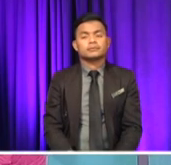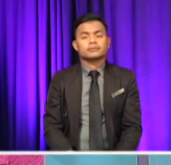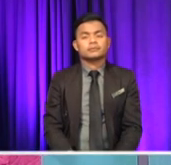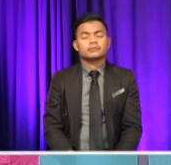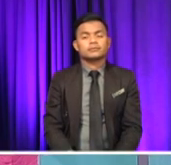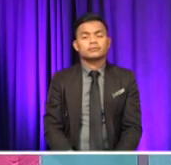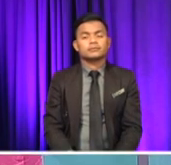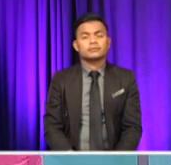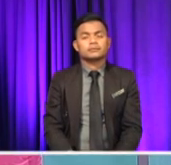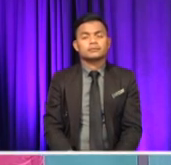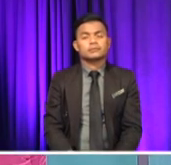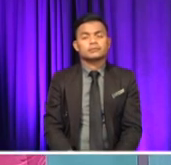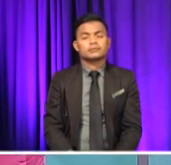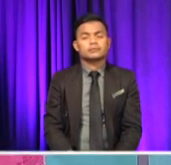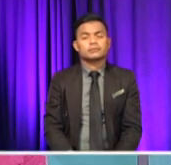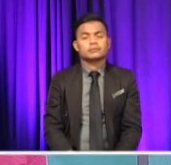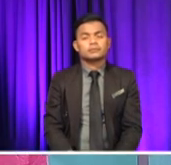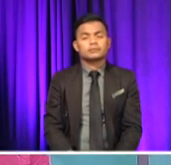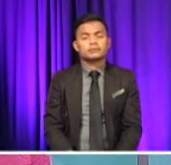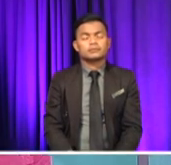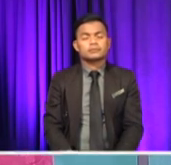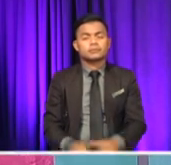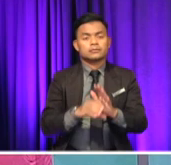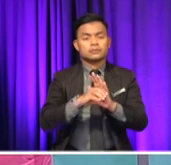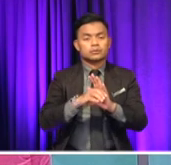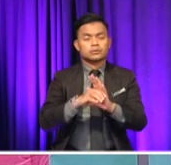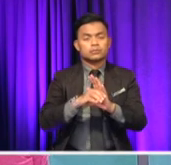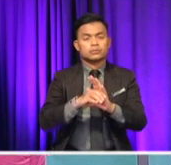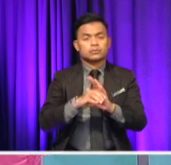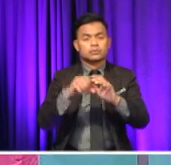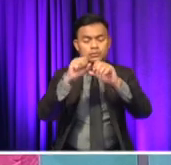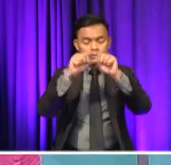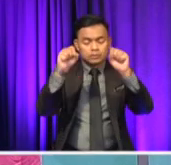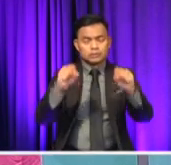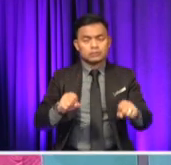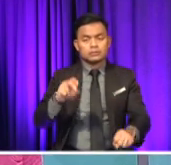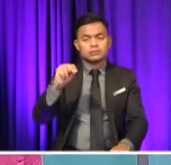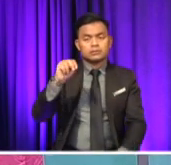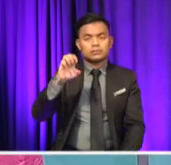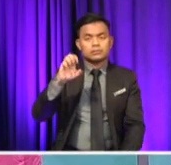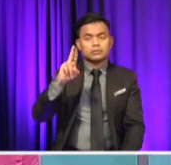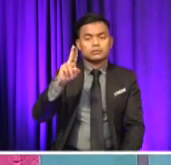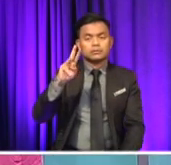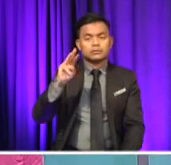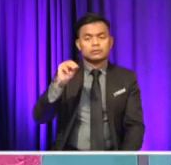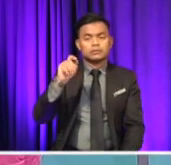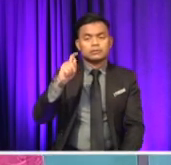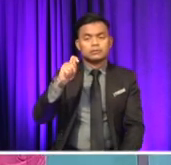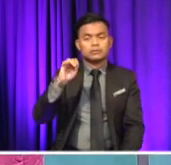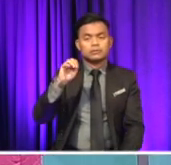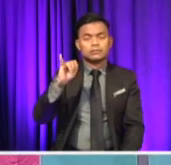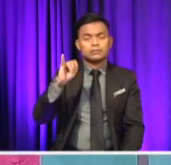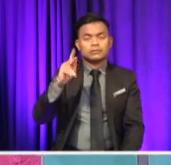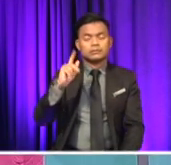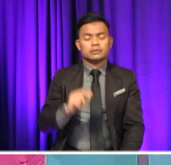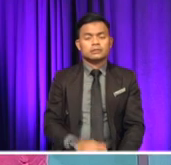so ini adalah contoh penggunaan sistem miumetik contoh lain adalah pada pintu pas Oke buka tutup begitu